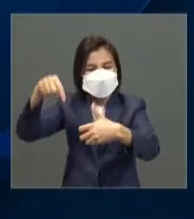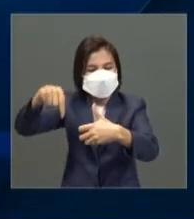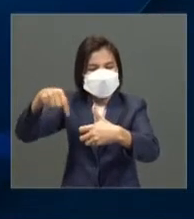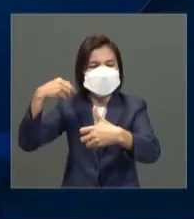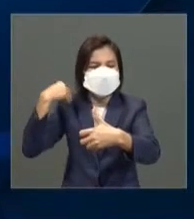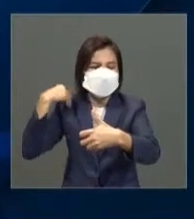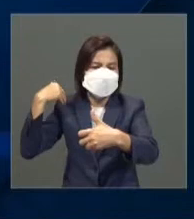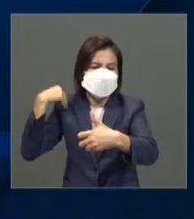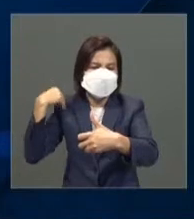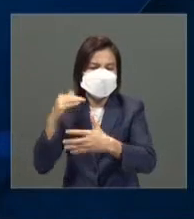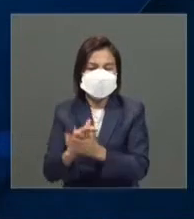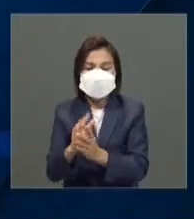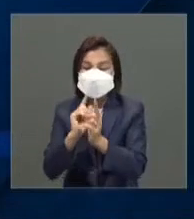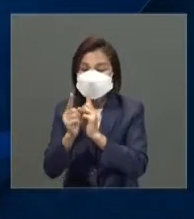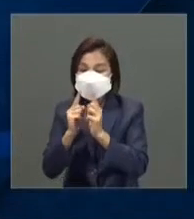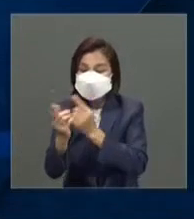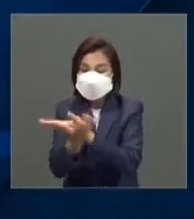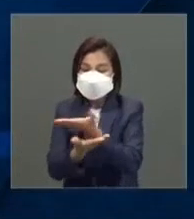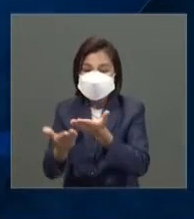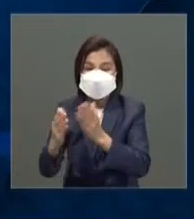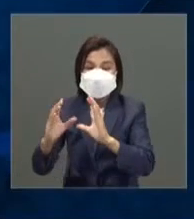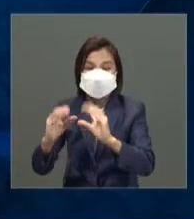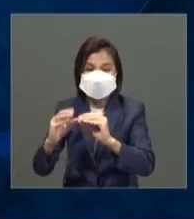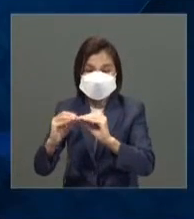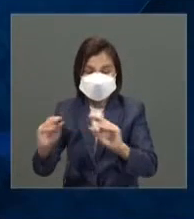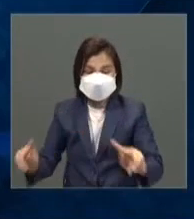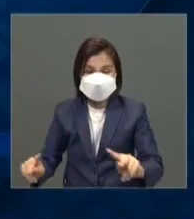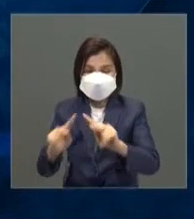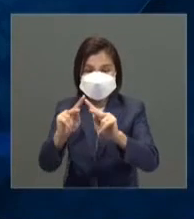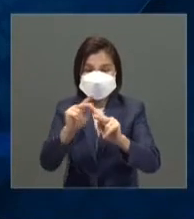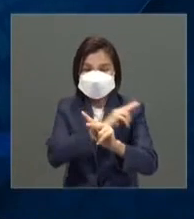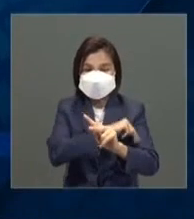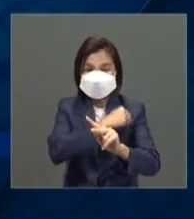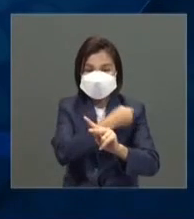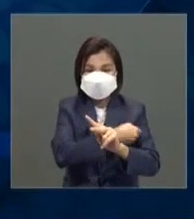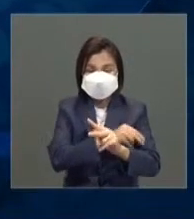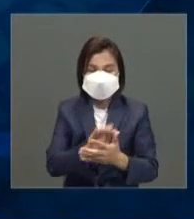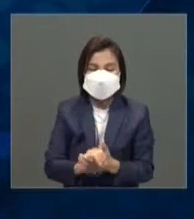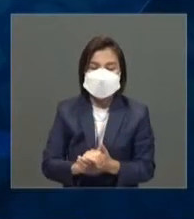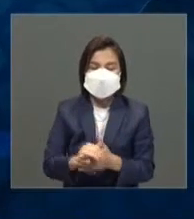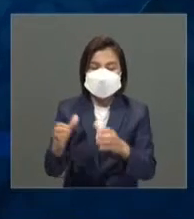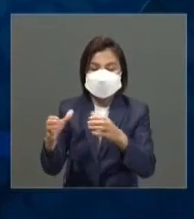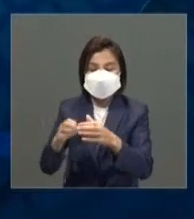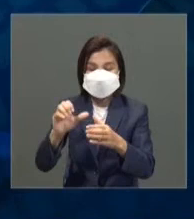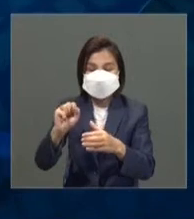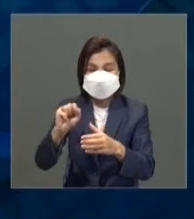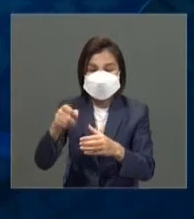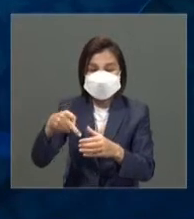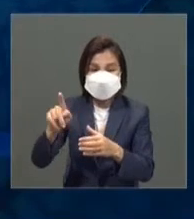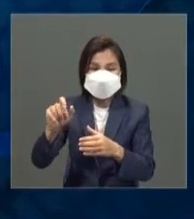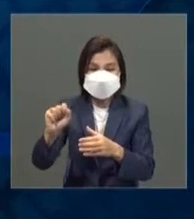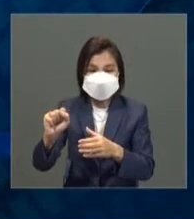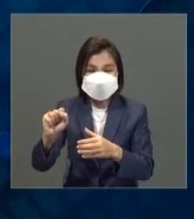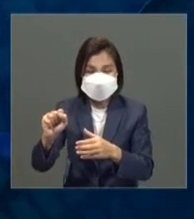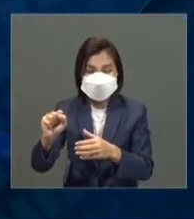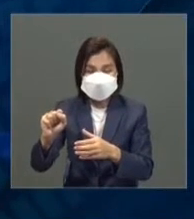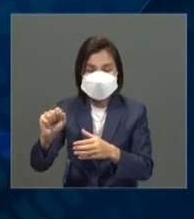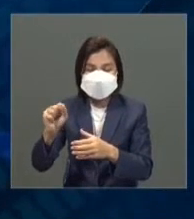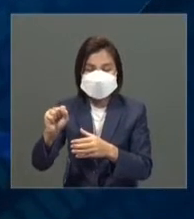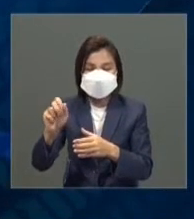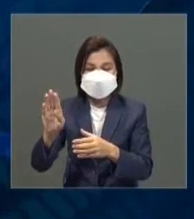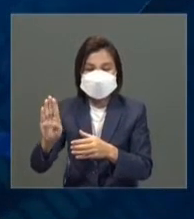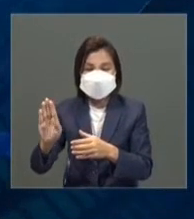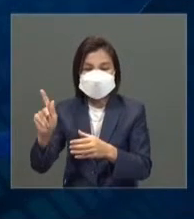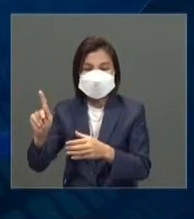ก็ได้มีการพูดคุยกันทั้งในที่ประชุมของกระทรวงสาธารณสุขแล้วก็สปคสปคว่าความสำคัญของสำเร็จความสำเร็จ